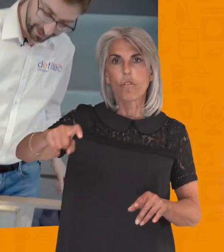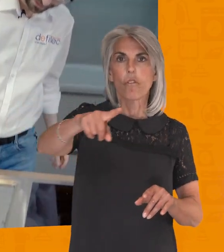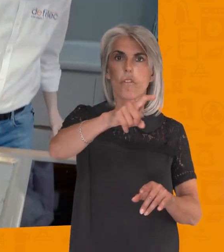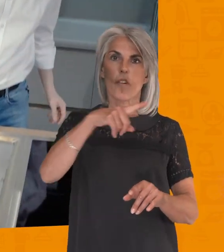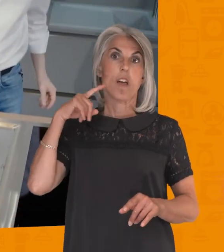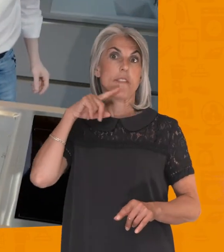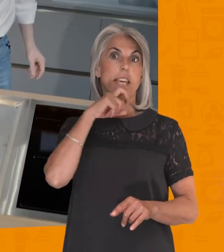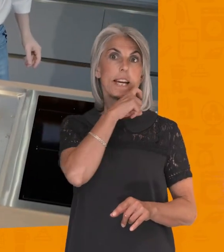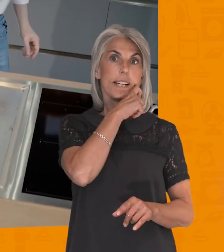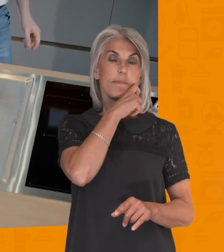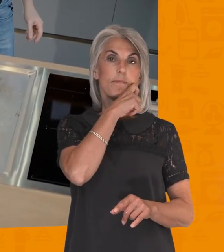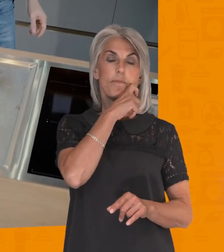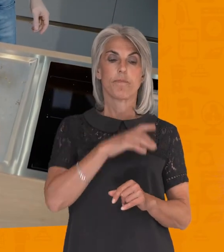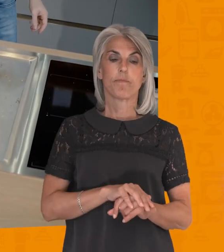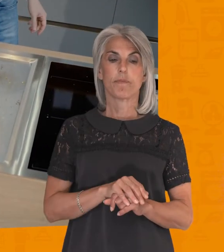du vinaigre